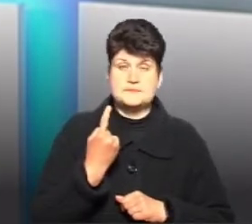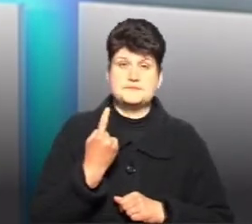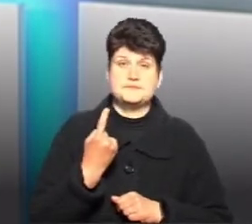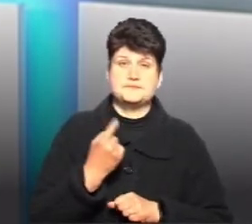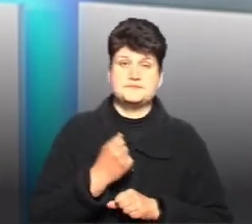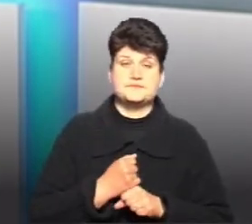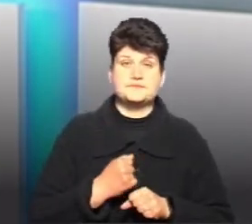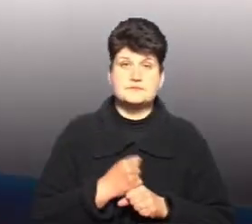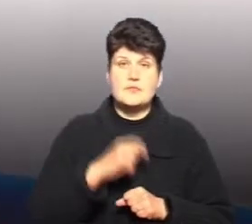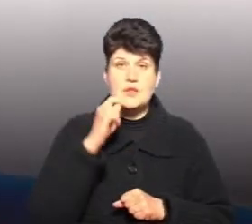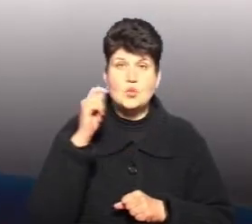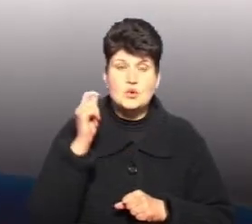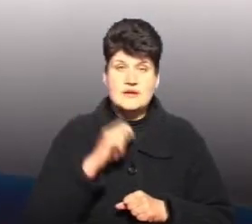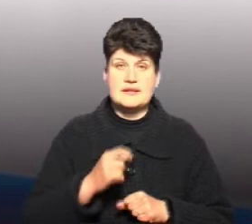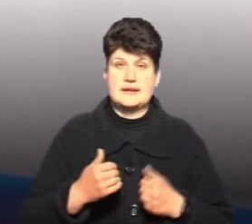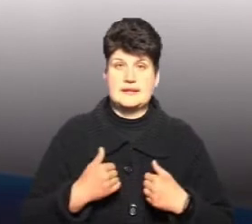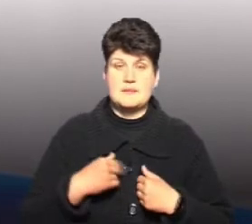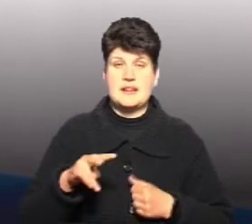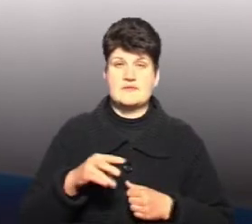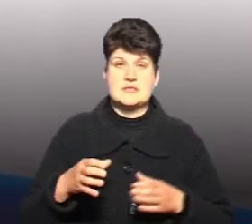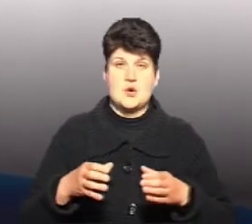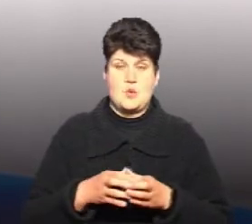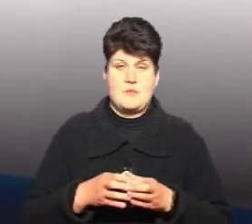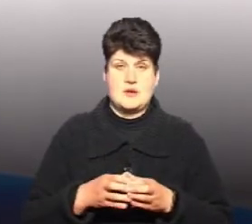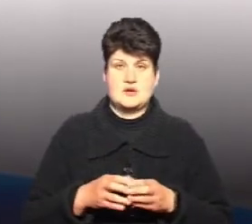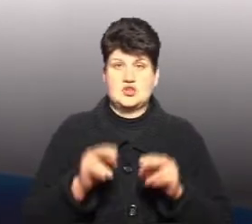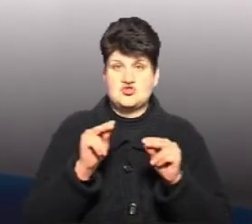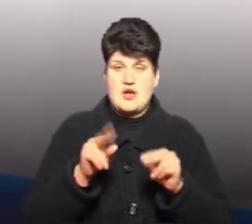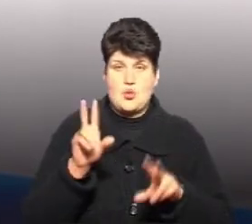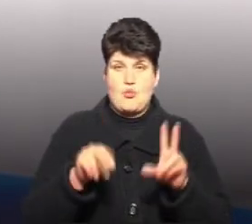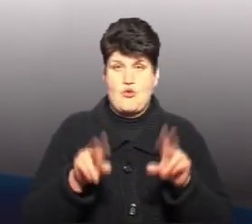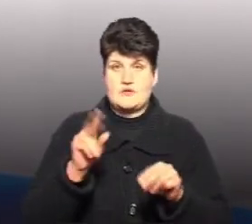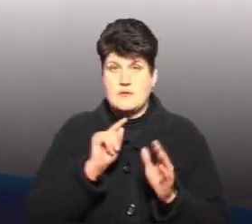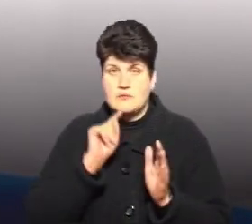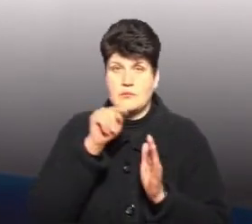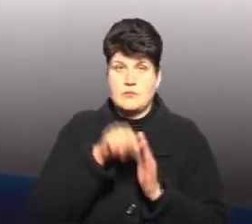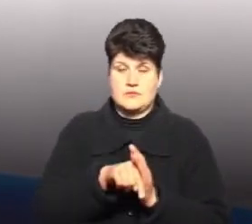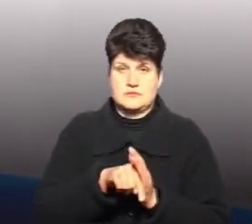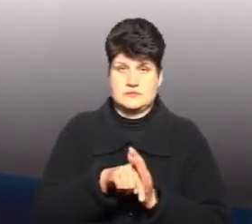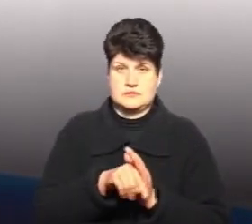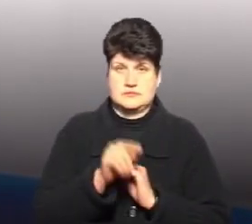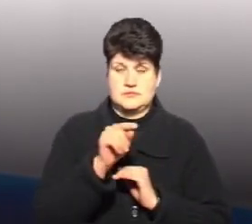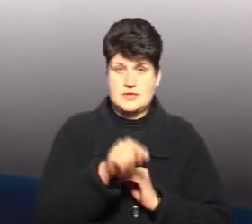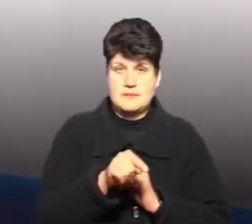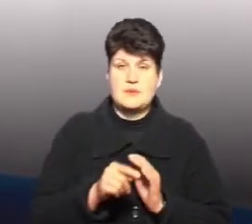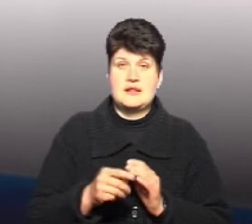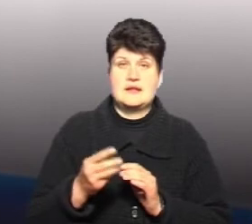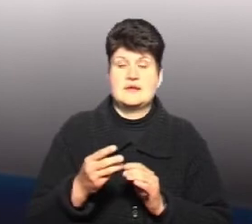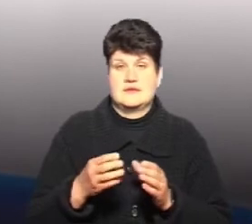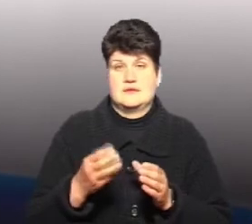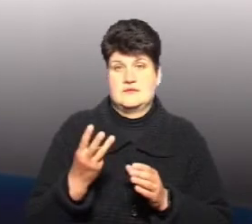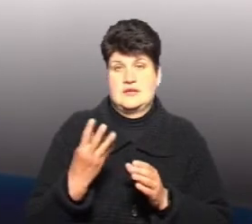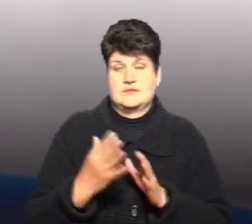України. Нам, як Іловайській громаді, чесно, повезло вскочити в останній вагон, і ми попали в третю когорту якраз цієї